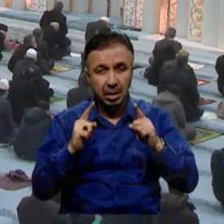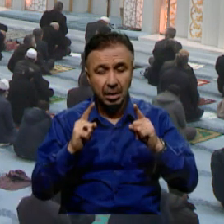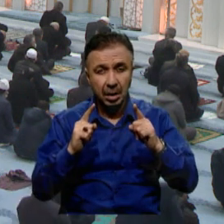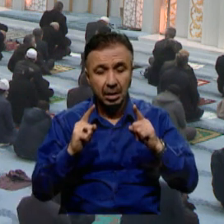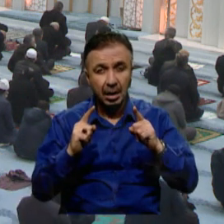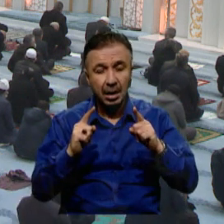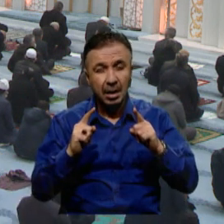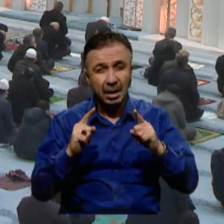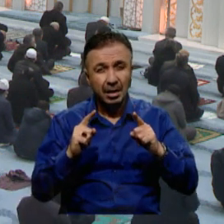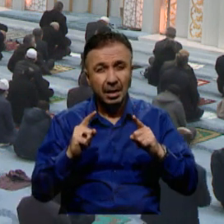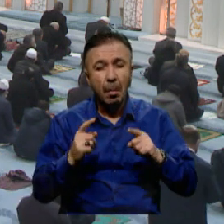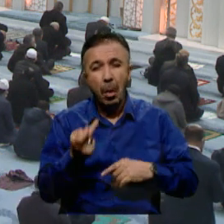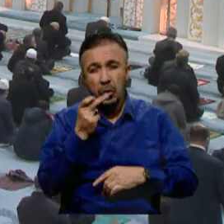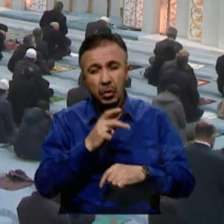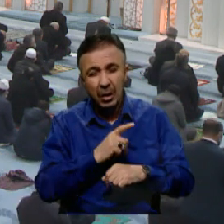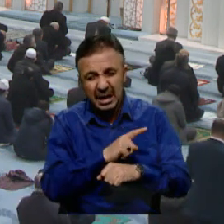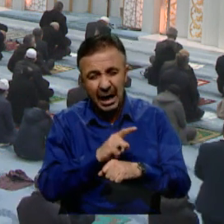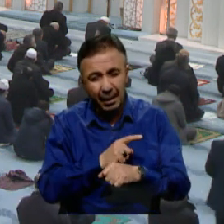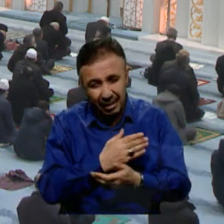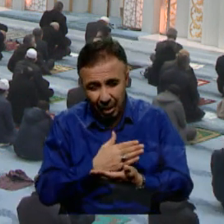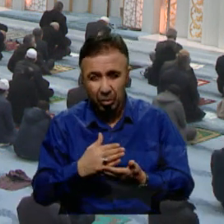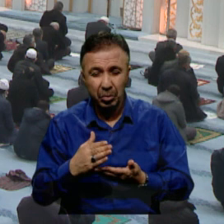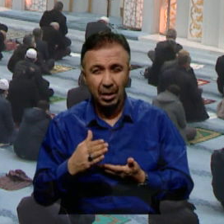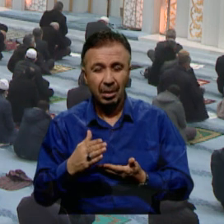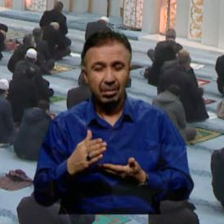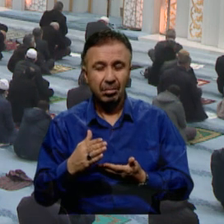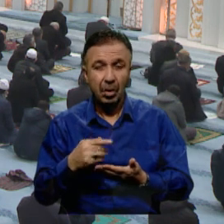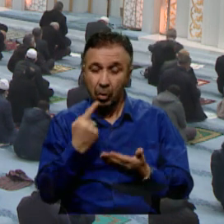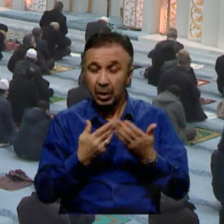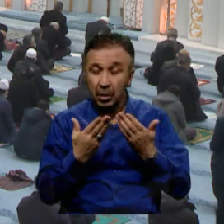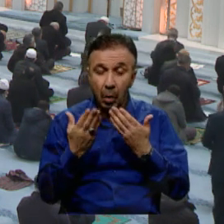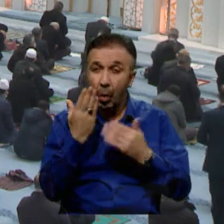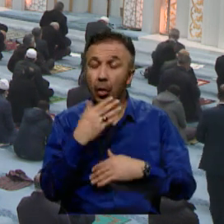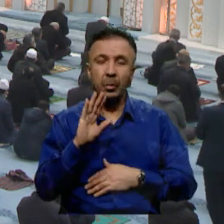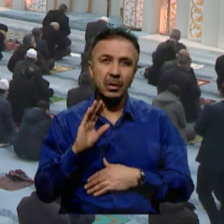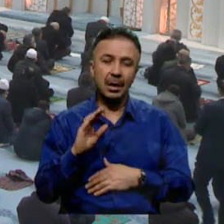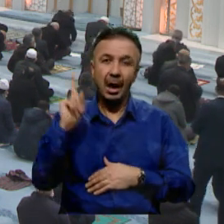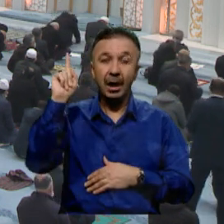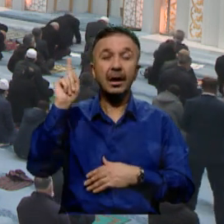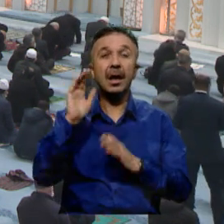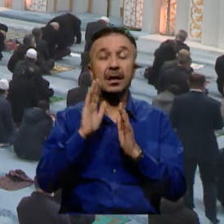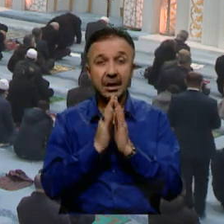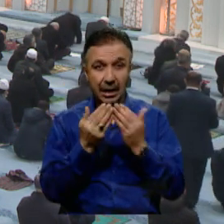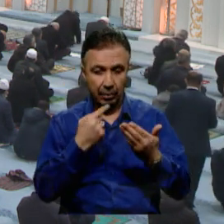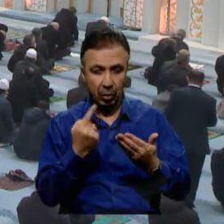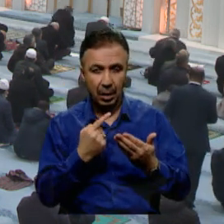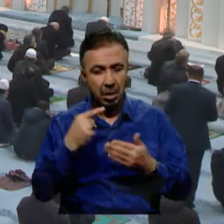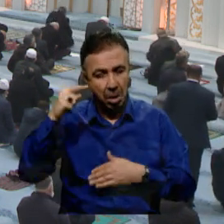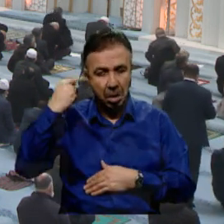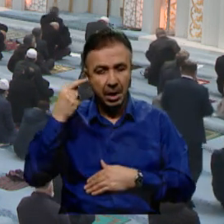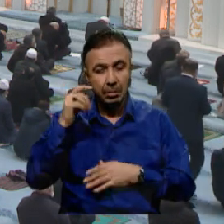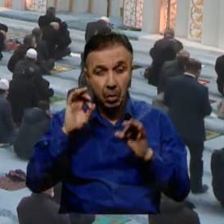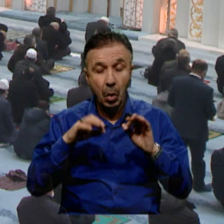öğrenmiyorsak, Kur'an-ı Kerim'e karşı samimi olmadık. Allah'ın kitabına haşa, niyetimiz öyle değil